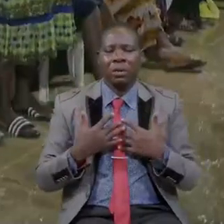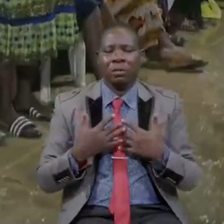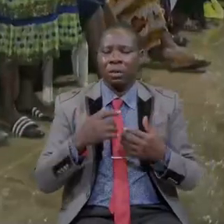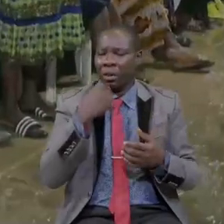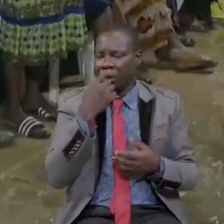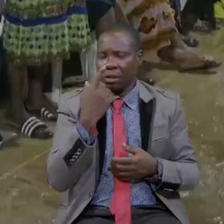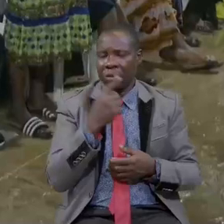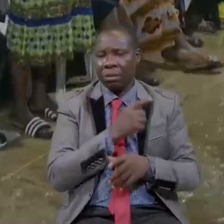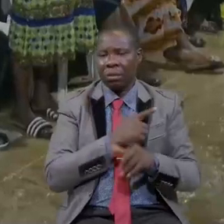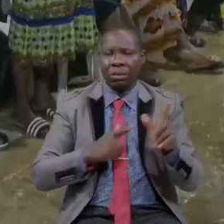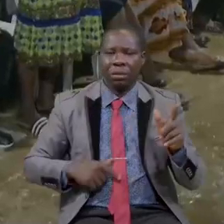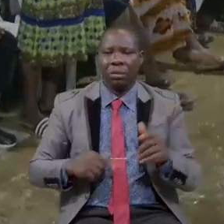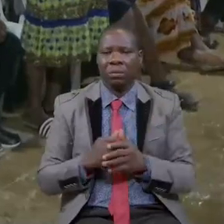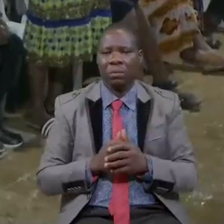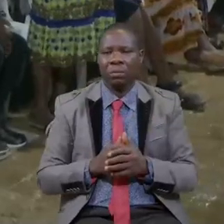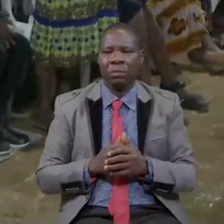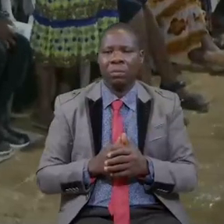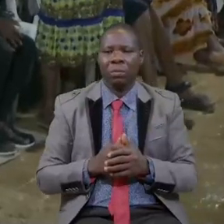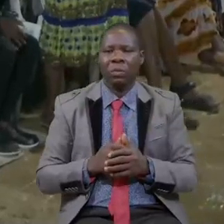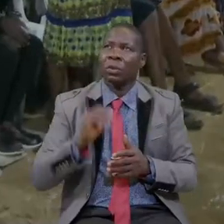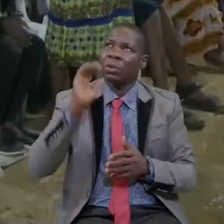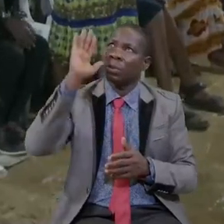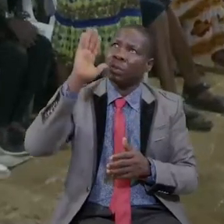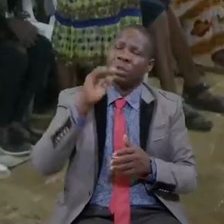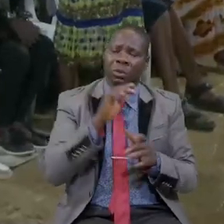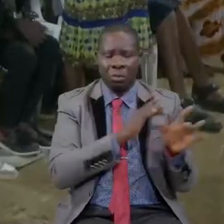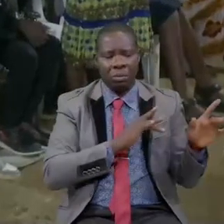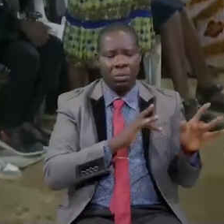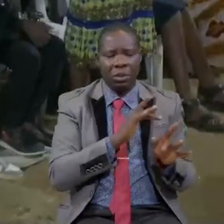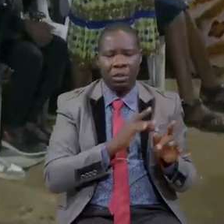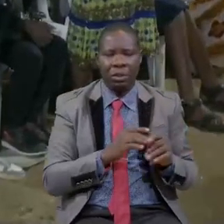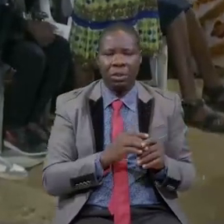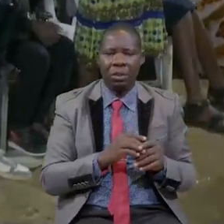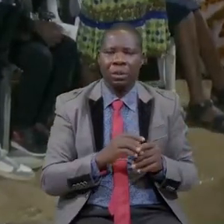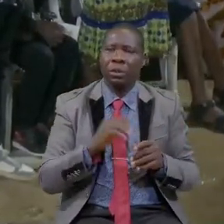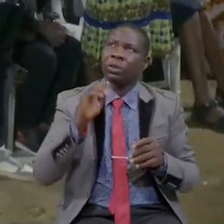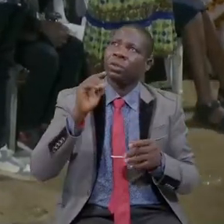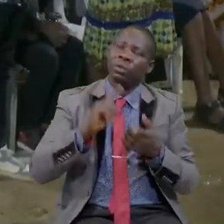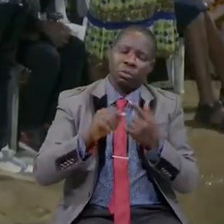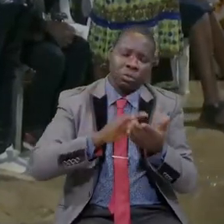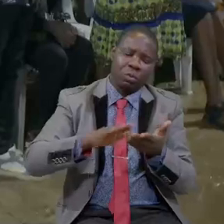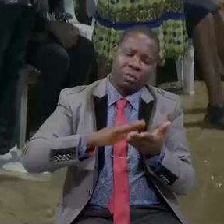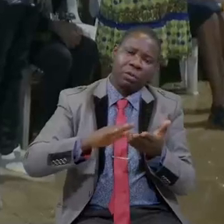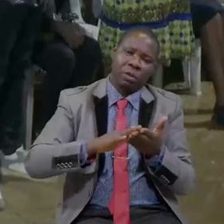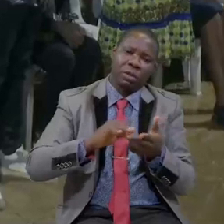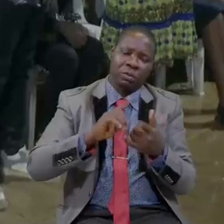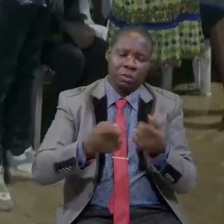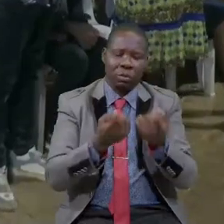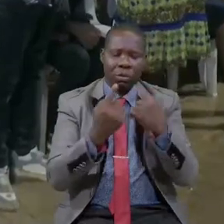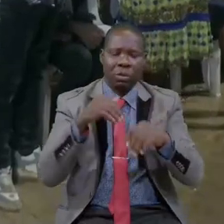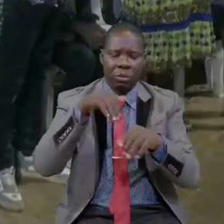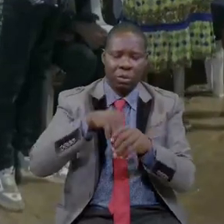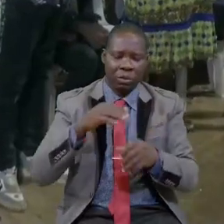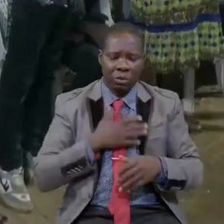Parle au Seigneur dans la prière maintenant. Je veux ta miséricorde qui pardonne dans ma vie.